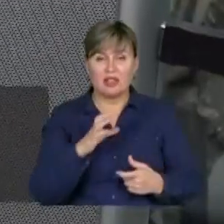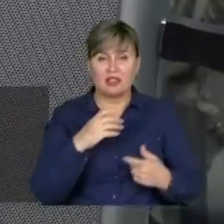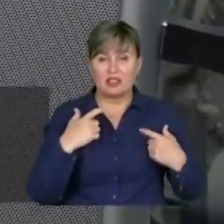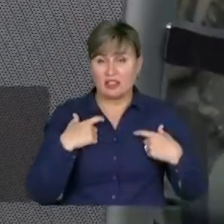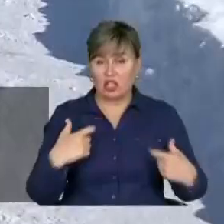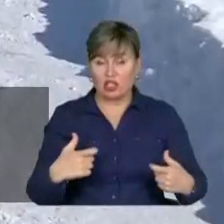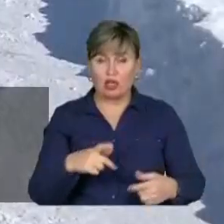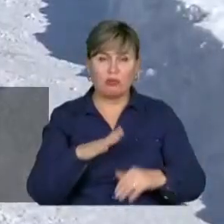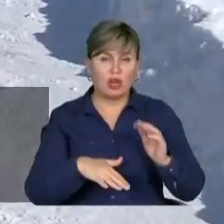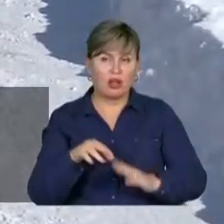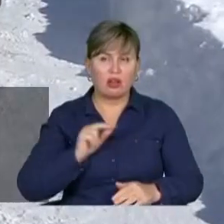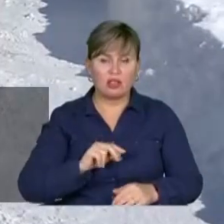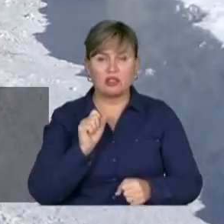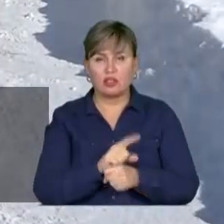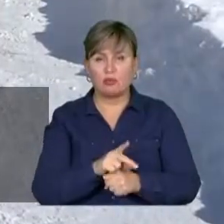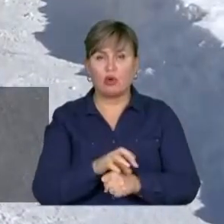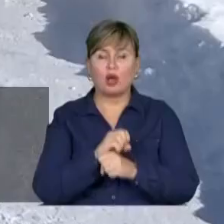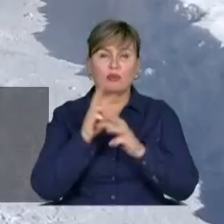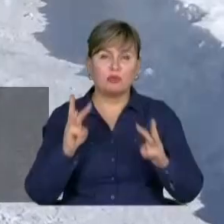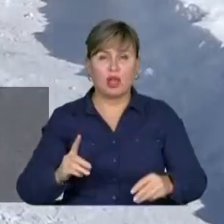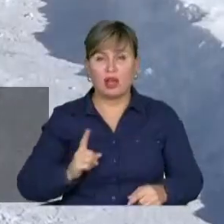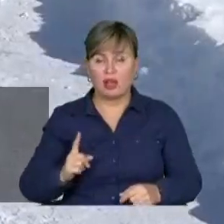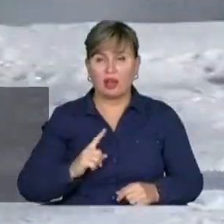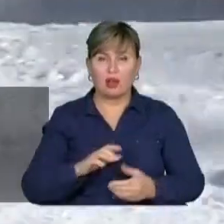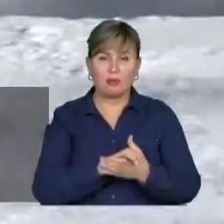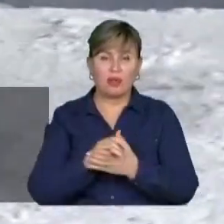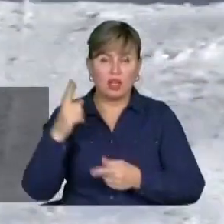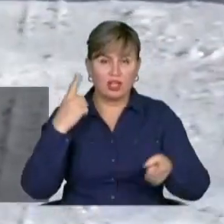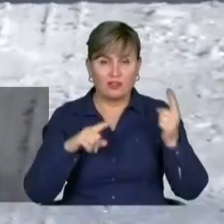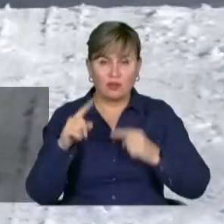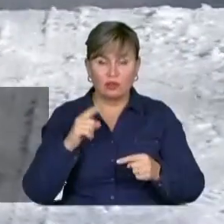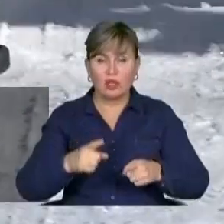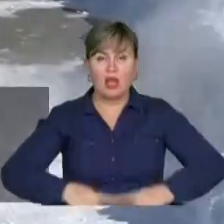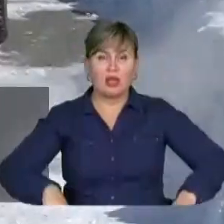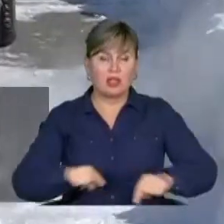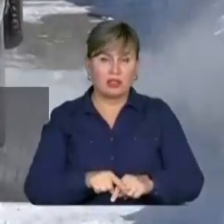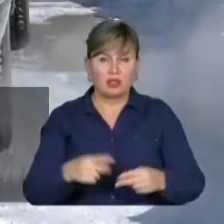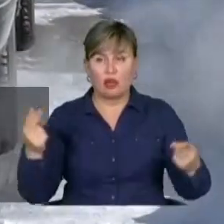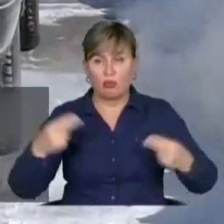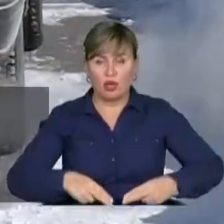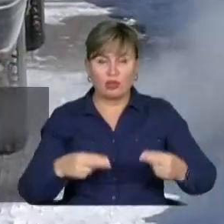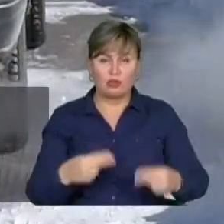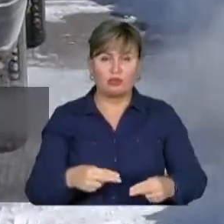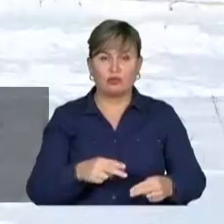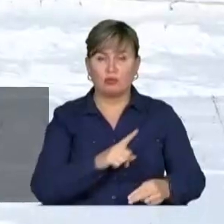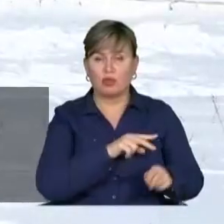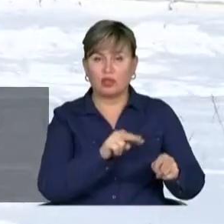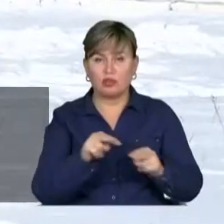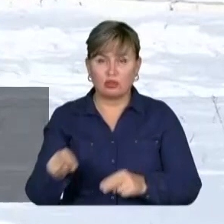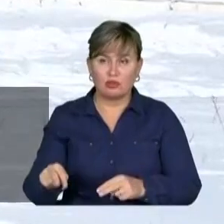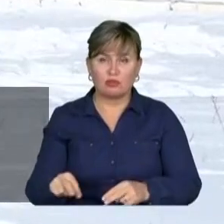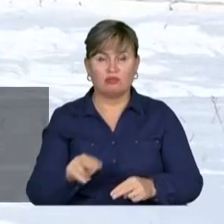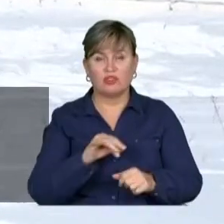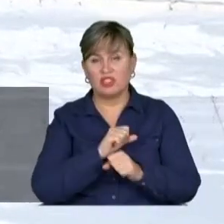практике отработали задачи по обеспечению охраны миротворческой базы, организации блокпостов, патрулированию,